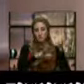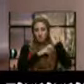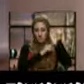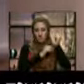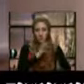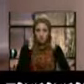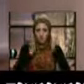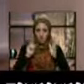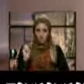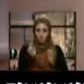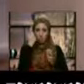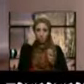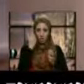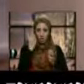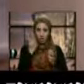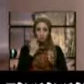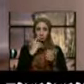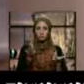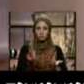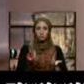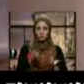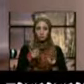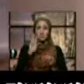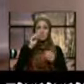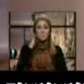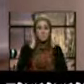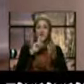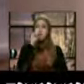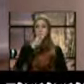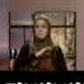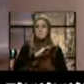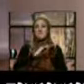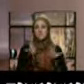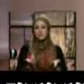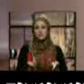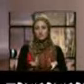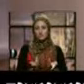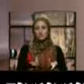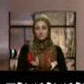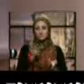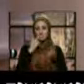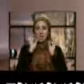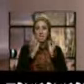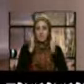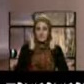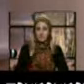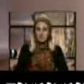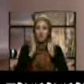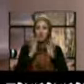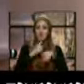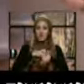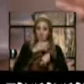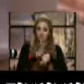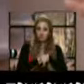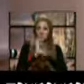واسرع وجاء ليجلس قال صلي فانك لم تصلي. رجع الرجل ثم صلى